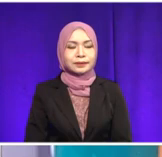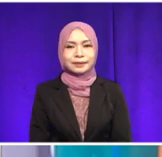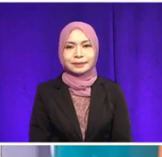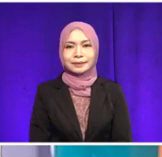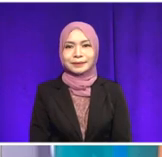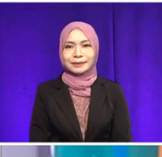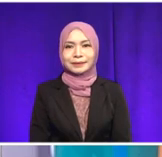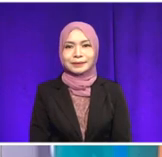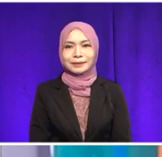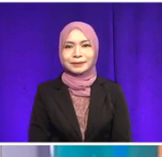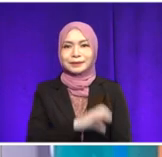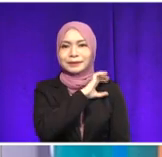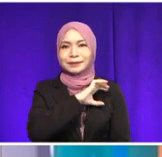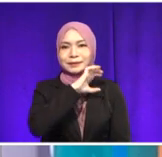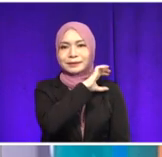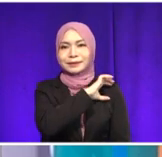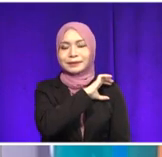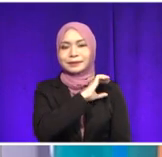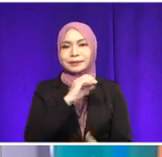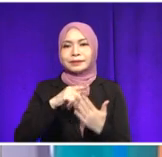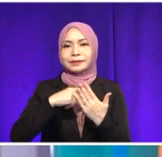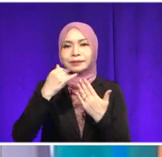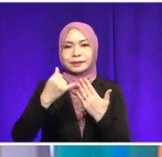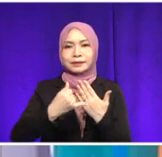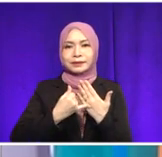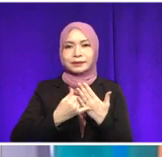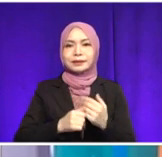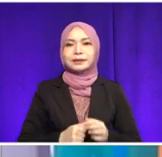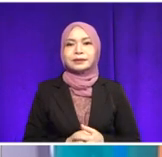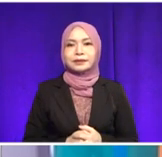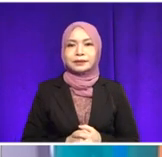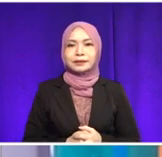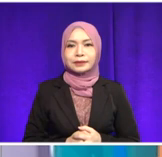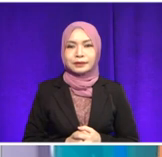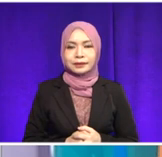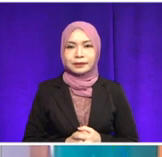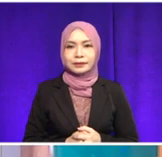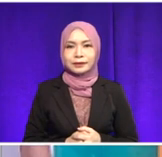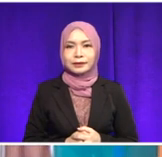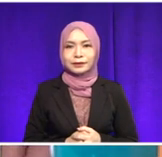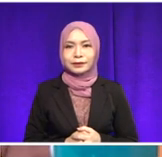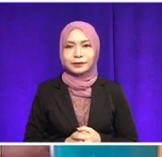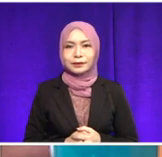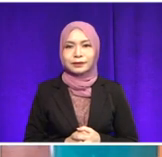kira-kira Project Oke creative project ke jalan